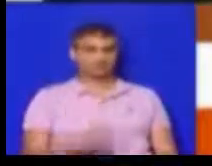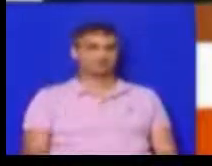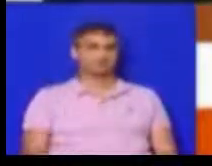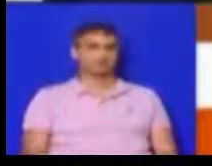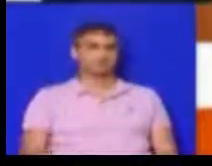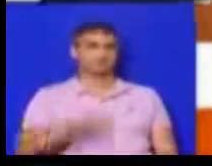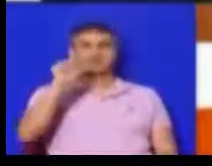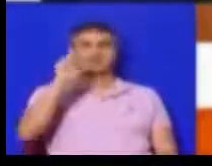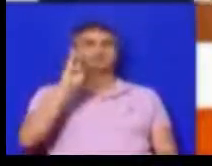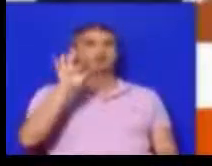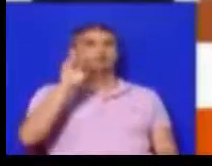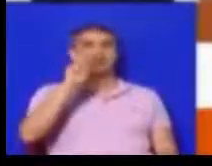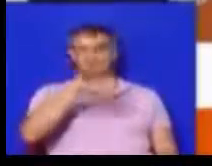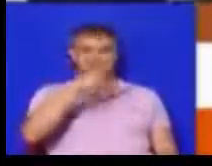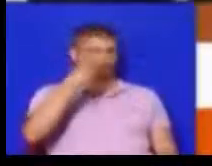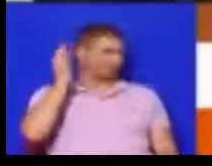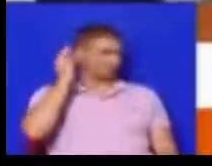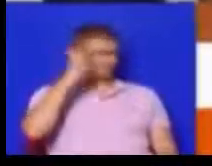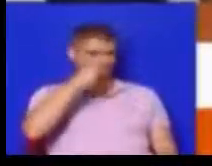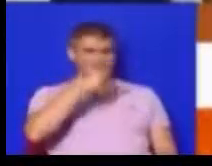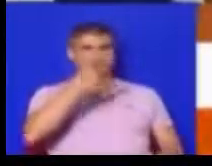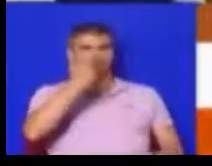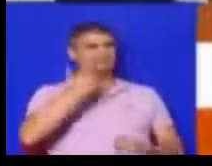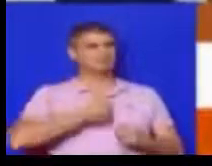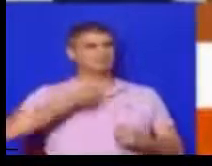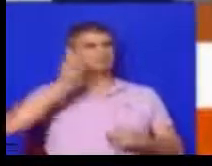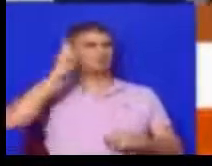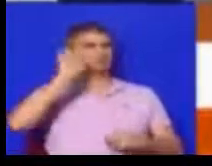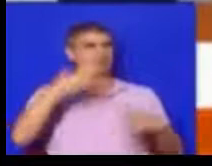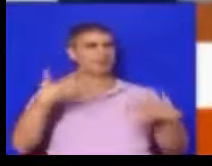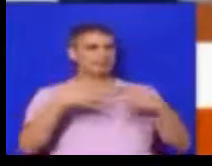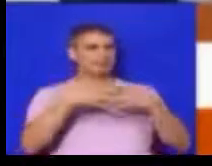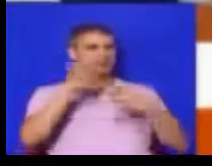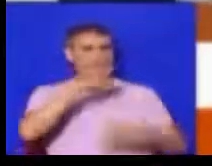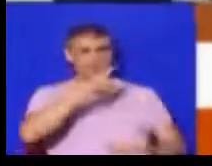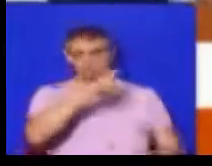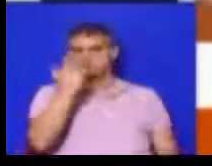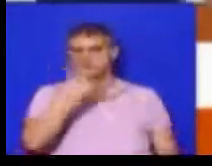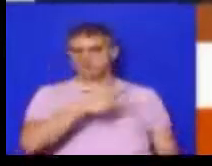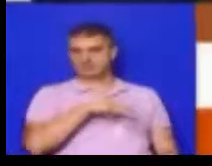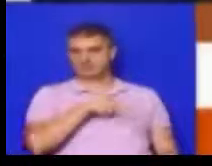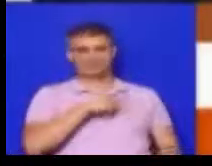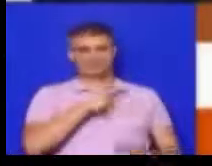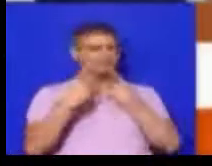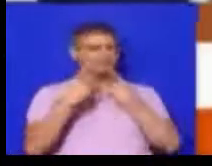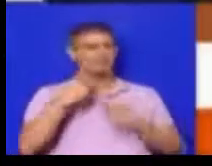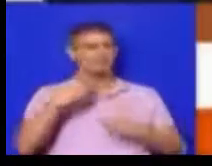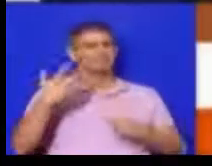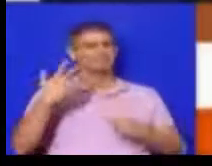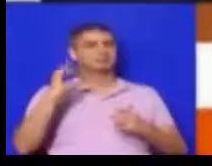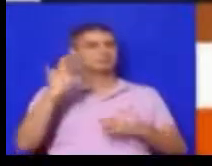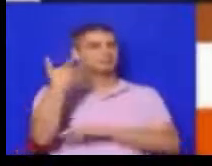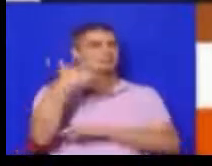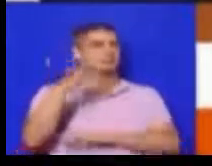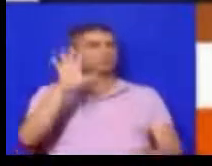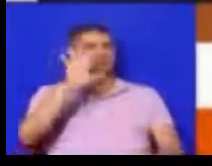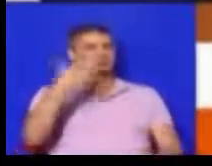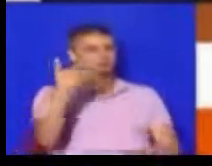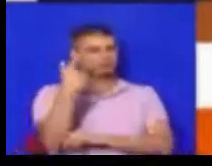אשטון, לידי אשטון, שהיא ניהלה עד עכשיו את ה-P5 פלוס 1, וזה יכול להיות שר החוץ